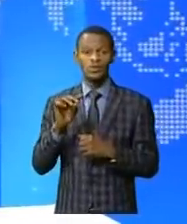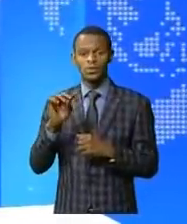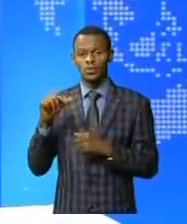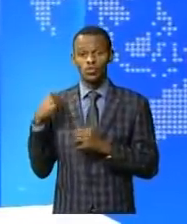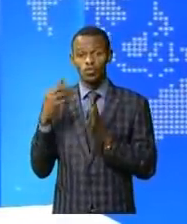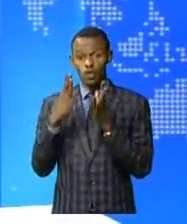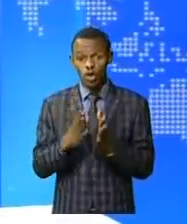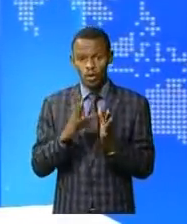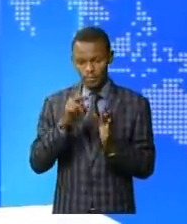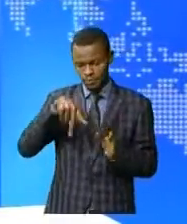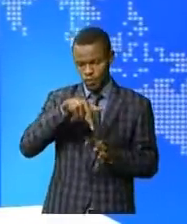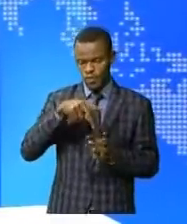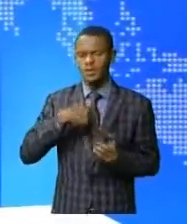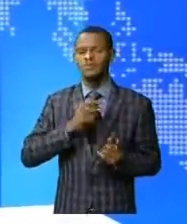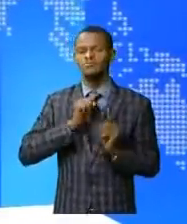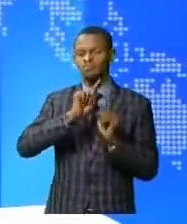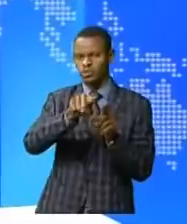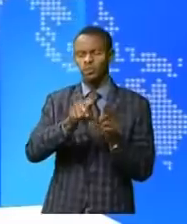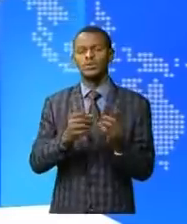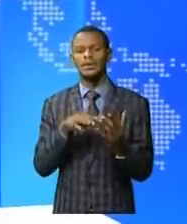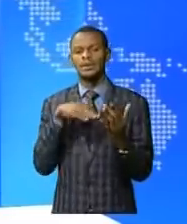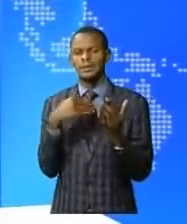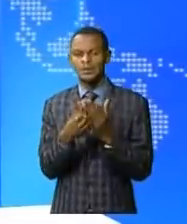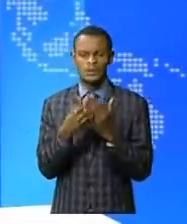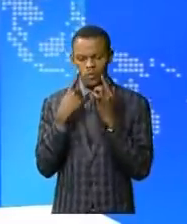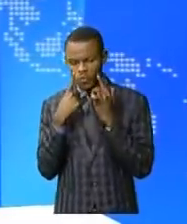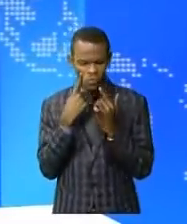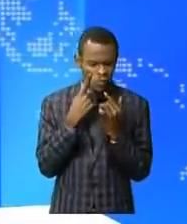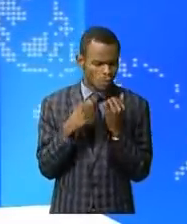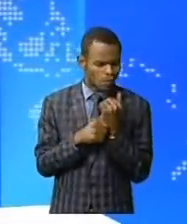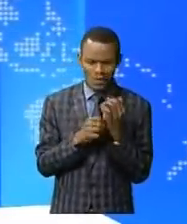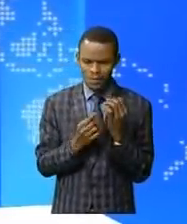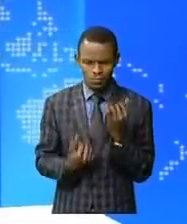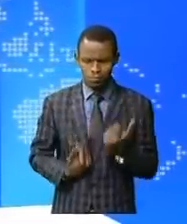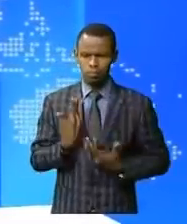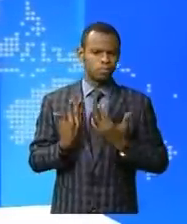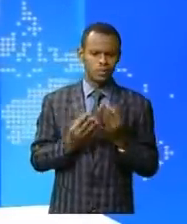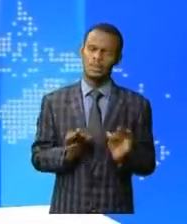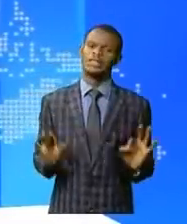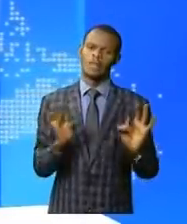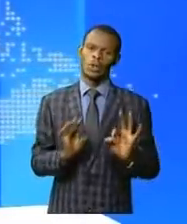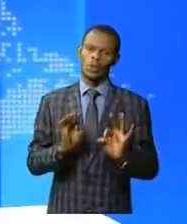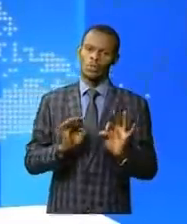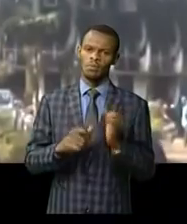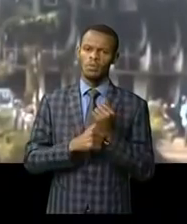déplacement. Selon les sources concordantes, aucune perte en vie humaine n'a été déclarée.